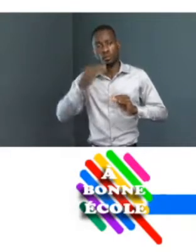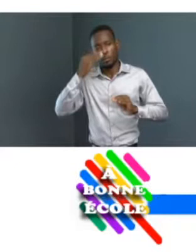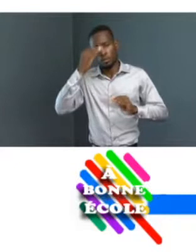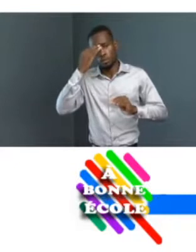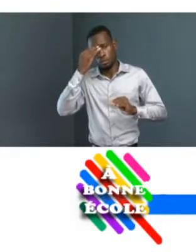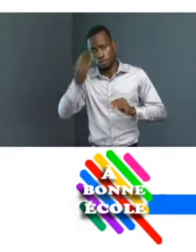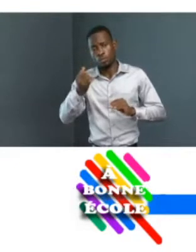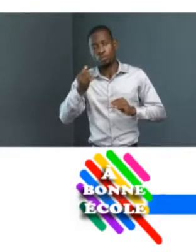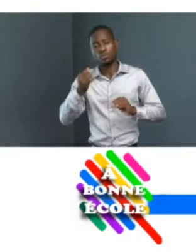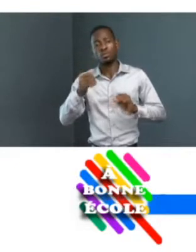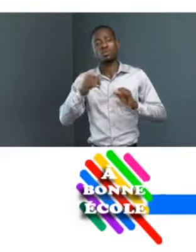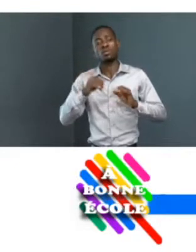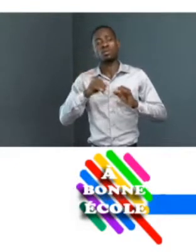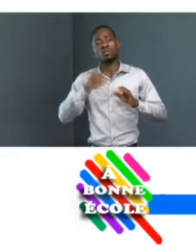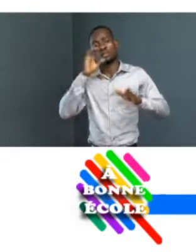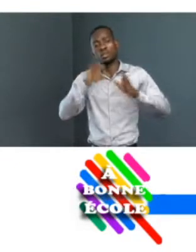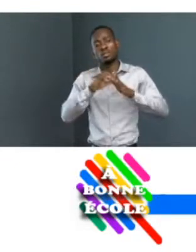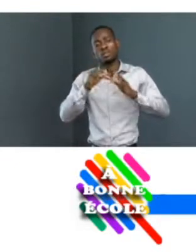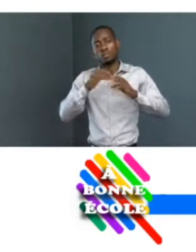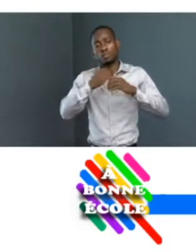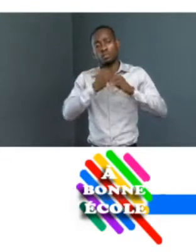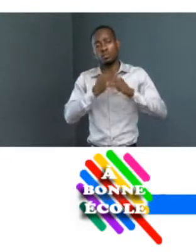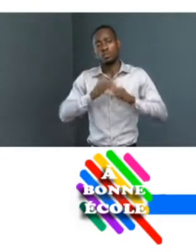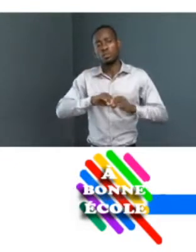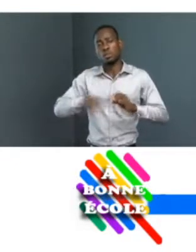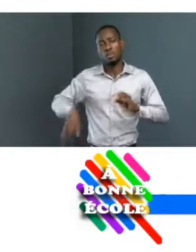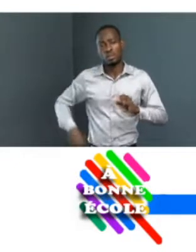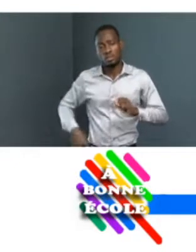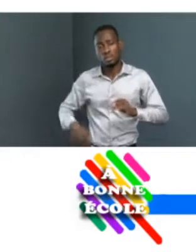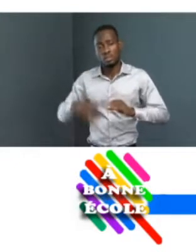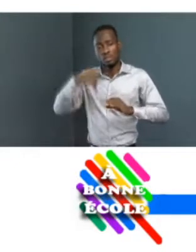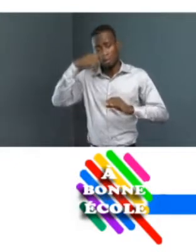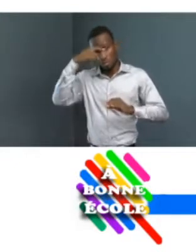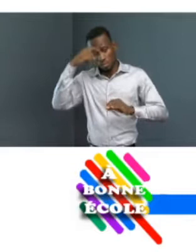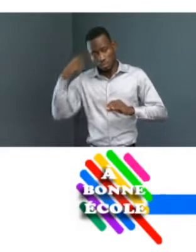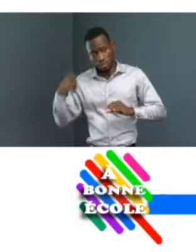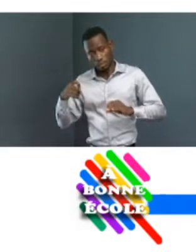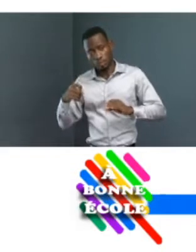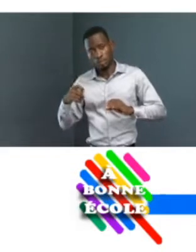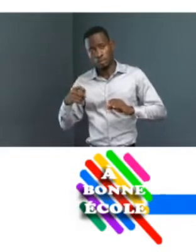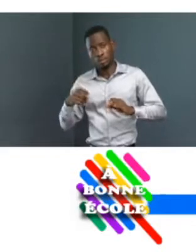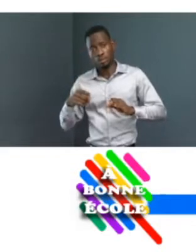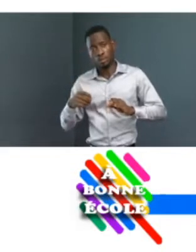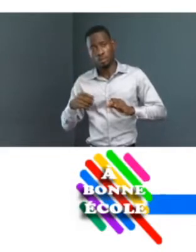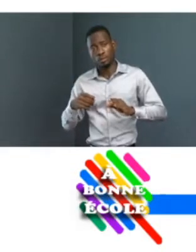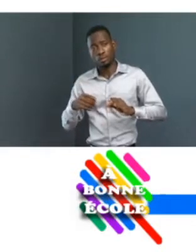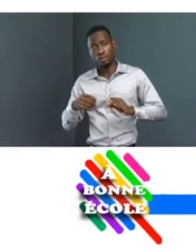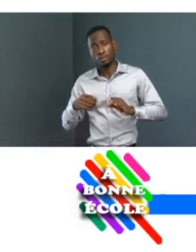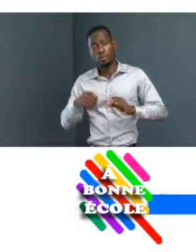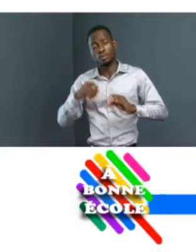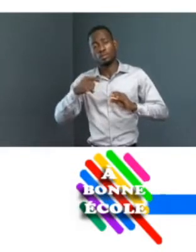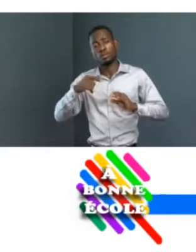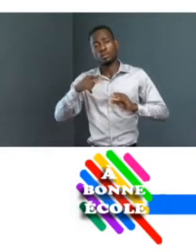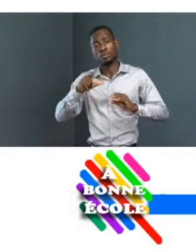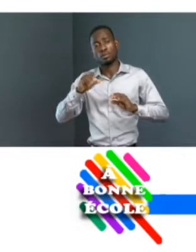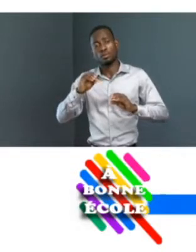Pourquoi ces images se forment en arrière de la rétine? Parce que l'hypermétrope a un globe oculaire